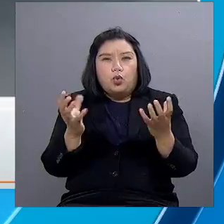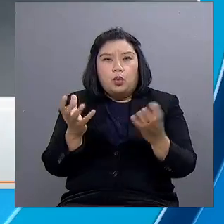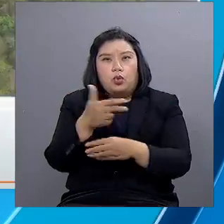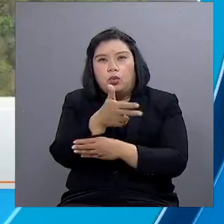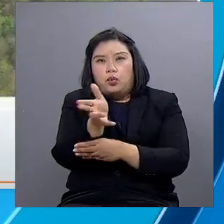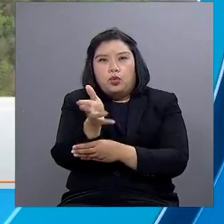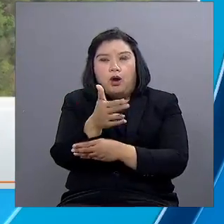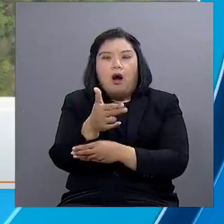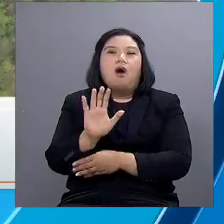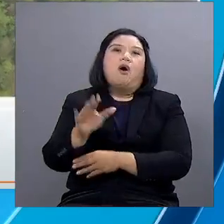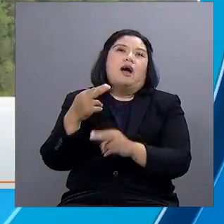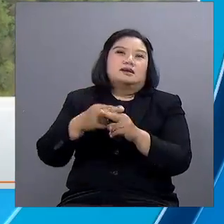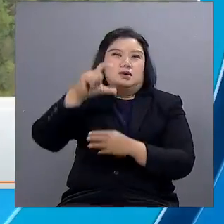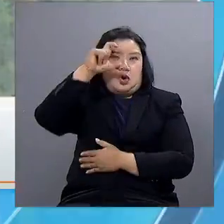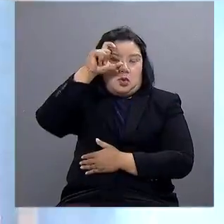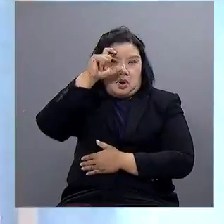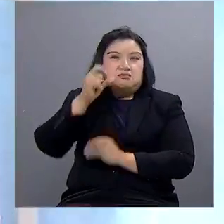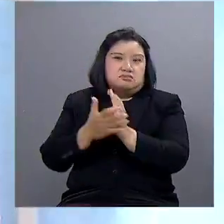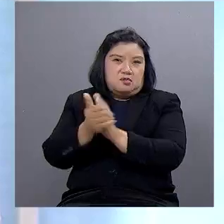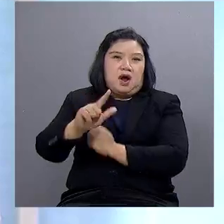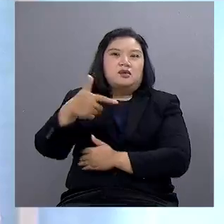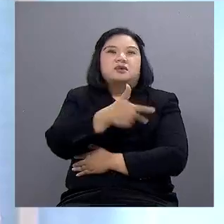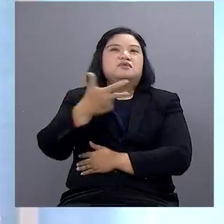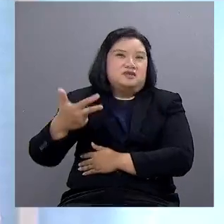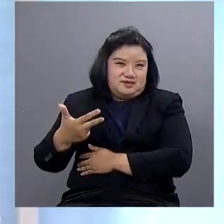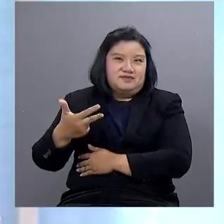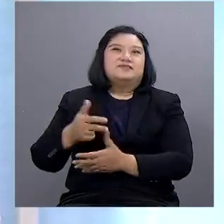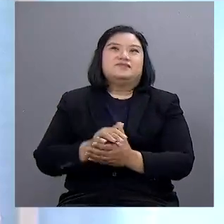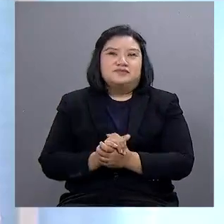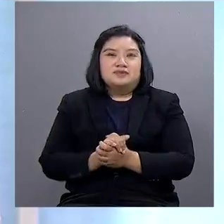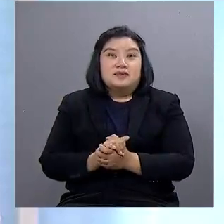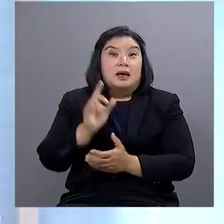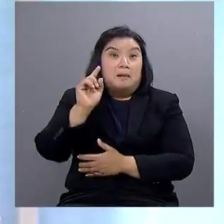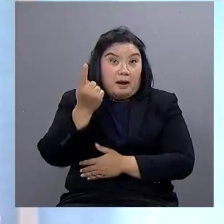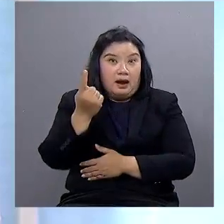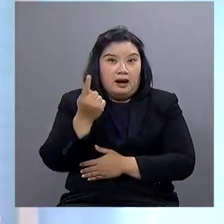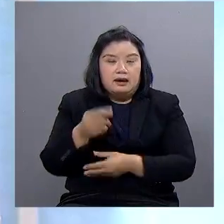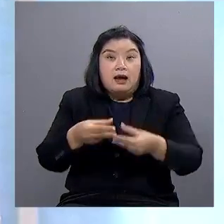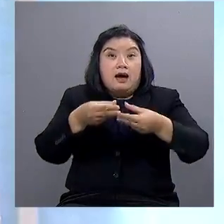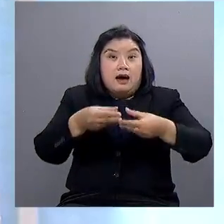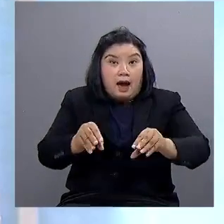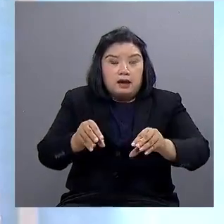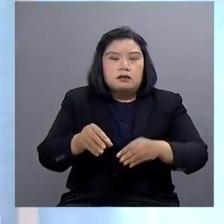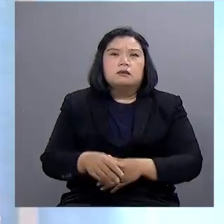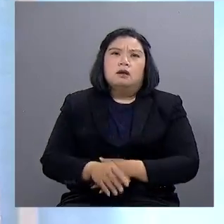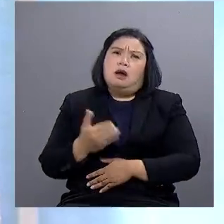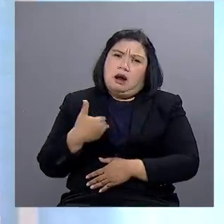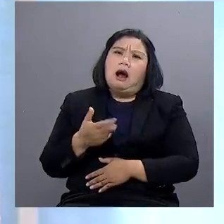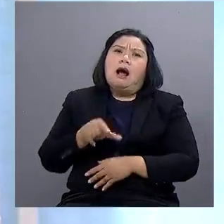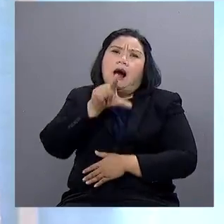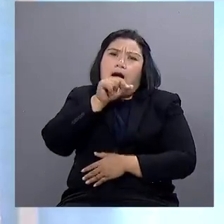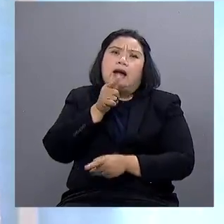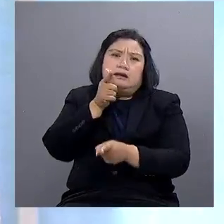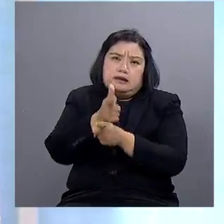ของพี่แว่นด้วย ครับ เรื่องราวต่อมาครับคุณผู้ชมเรื่องของไข่กันบ้างจริงๆเรานำเสนอเรื่องของการเลี้ยงไก่ไข่มาหลายต่อหลายครั้ง